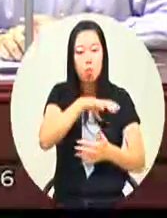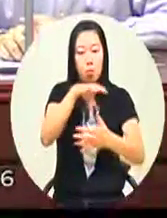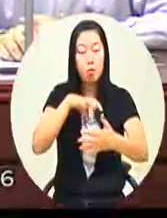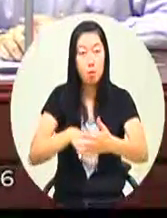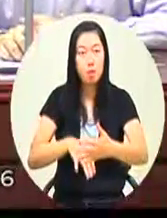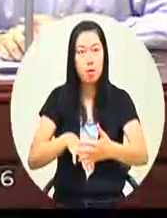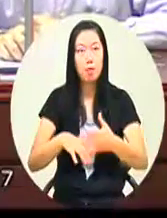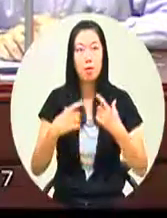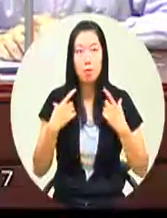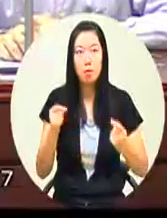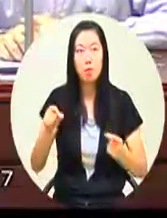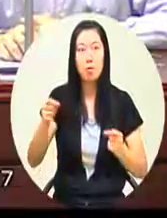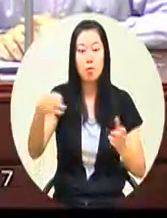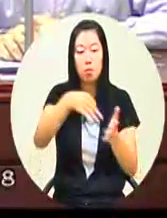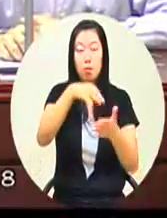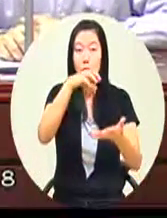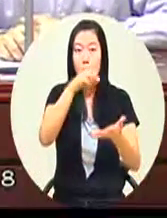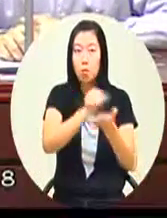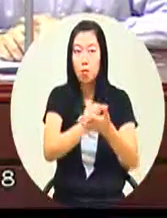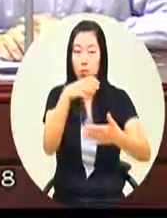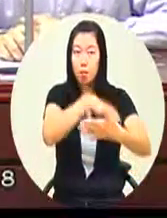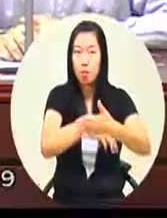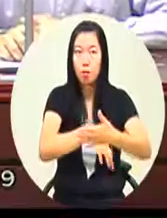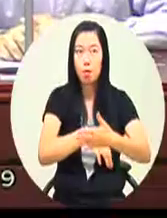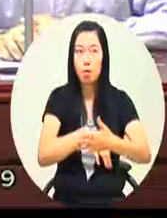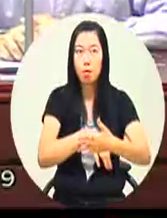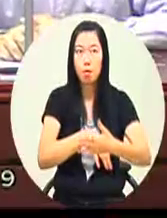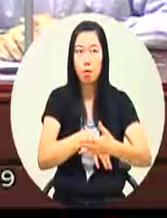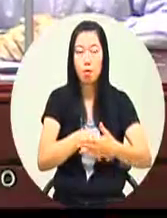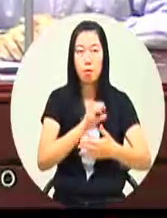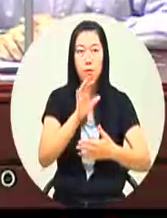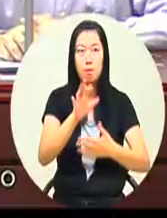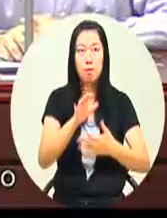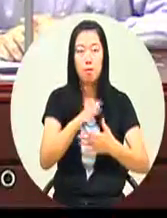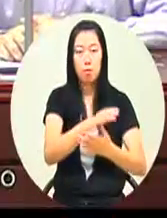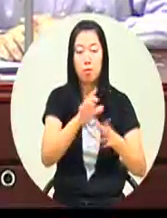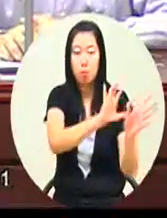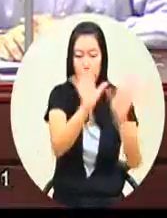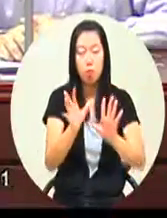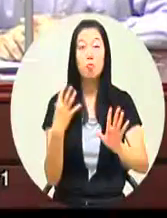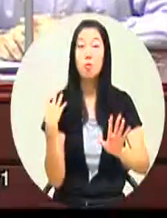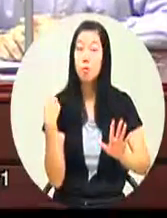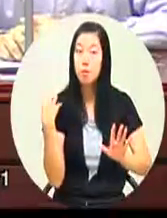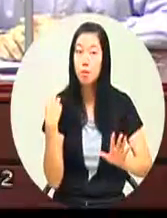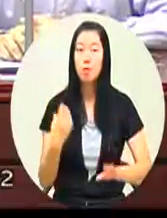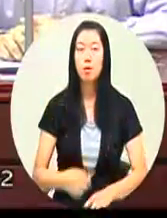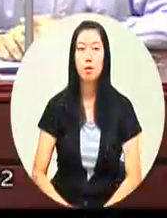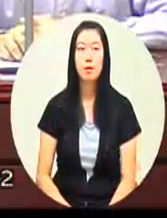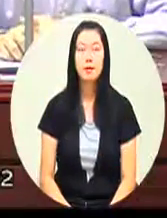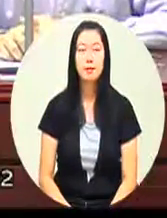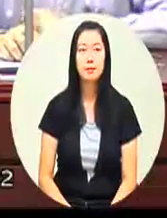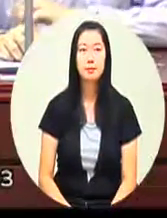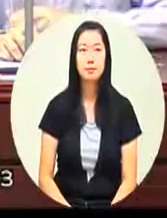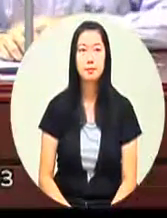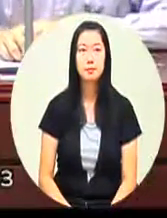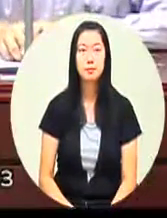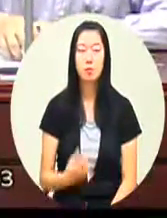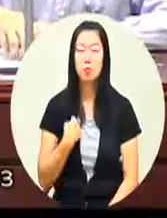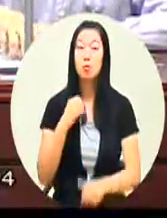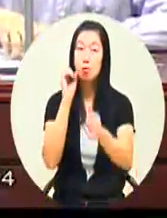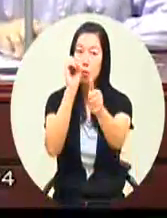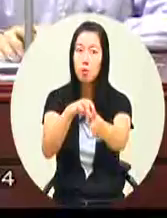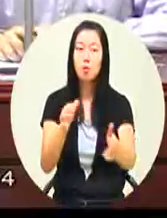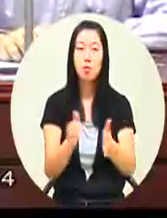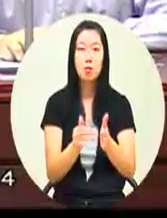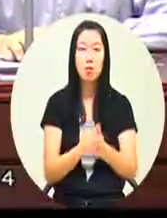因是列为不迄、那个现维持现况的一个河岸啦吼。但是阮有甲讲了即个